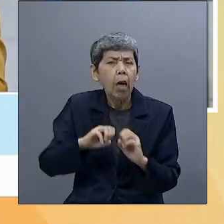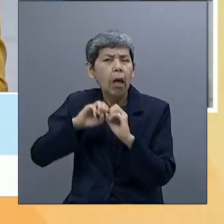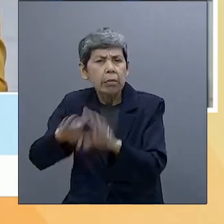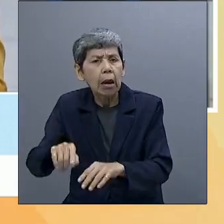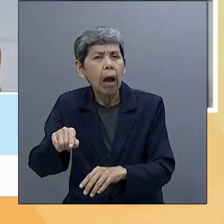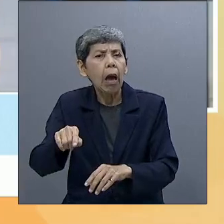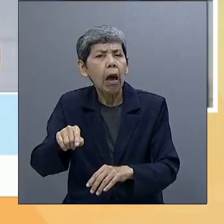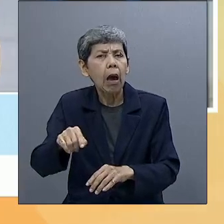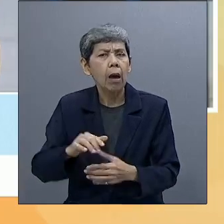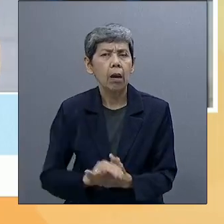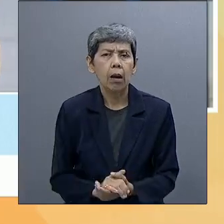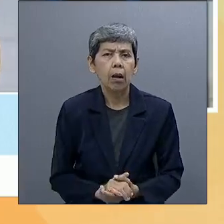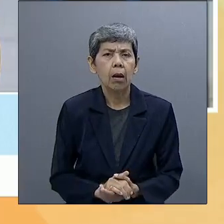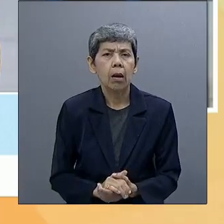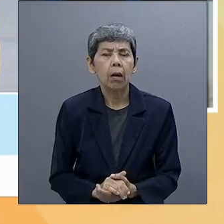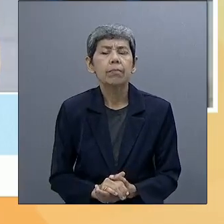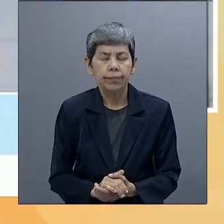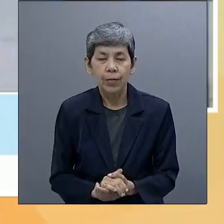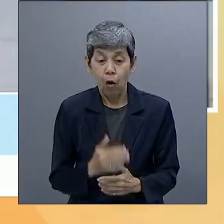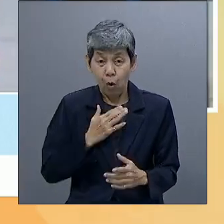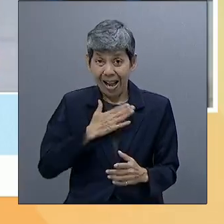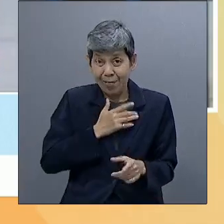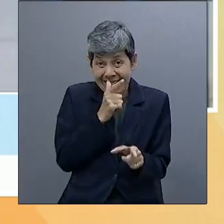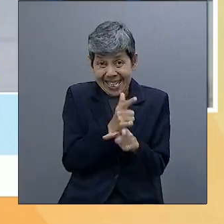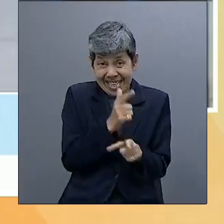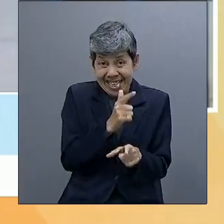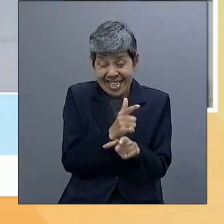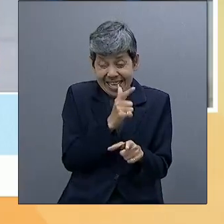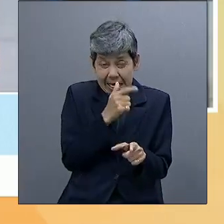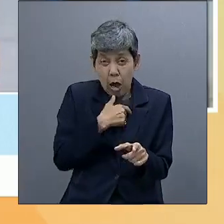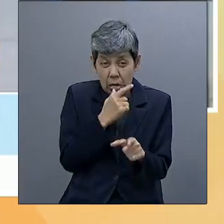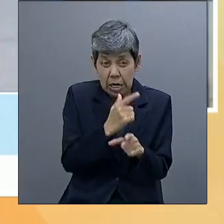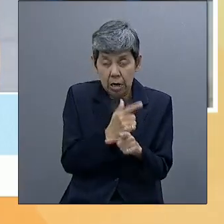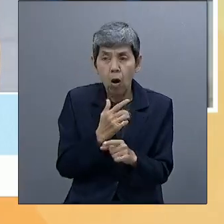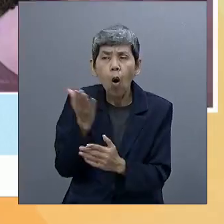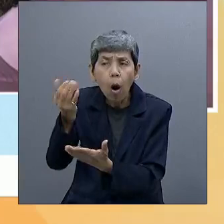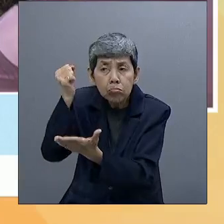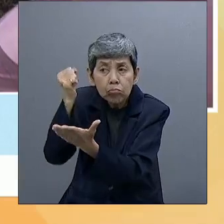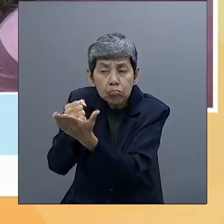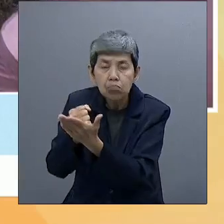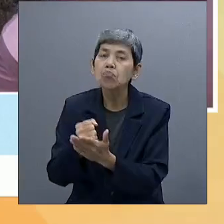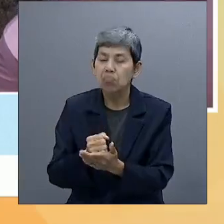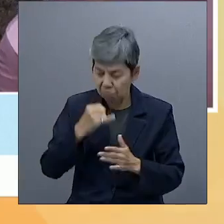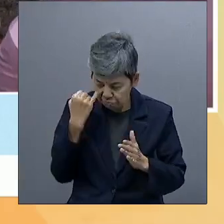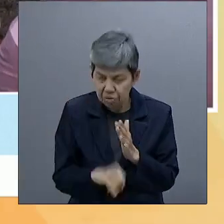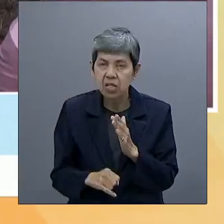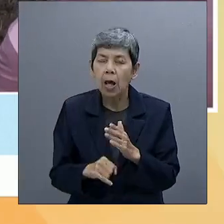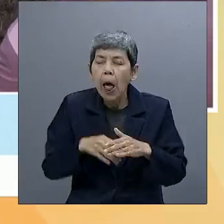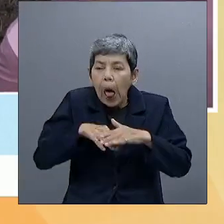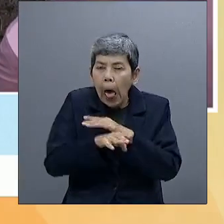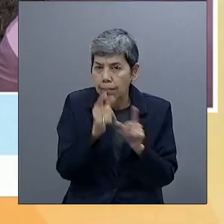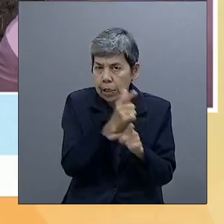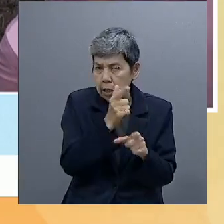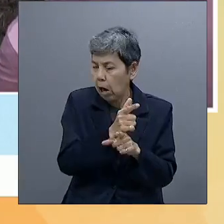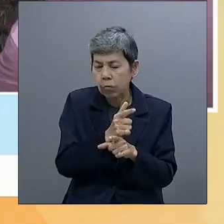ะ คนที่เลี้ยงโดยไม่ได้รับอนุญาตให้ครอบครองก็จะมีความผิดตามพระ